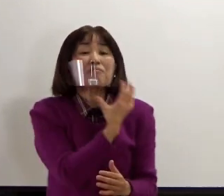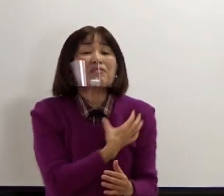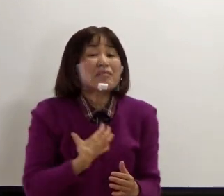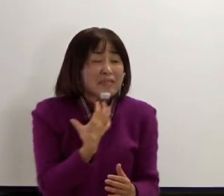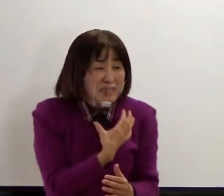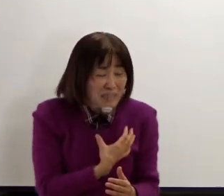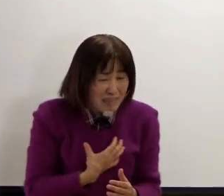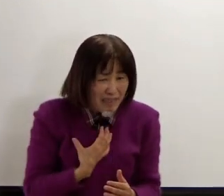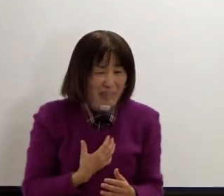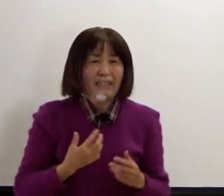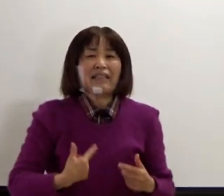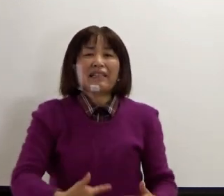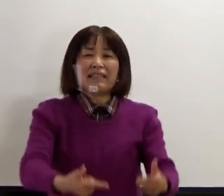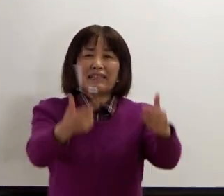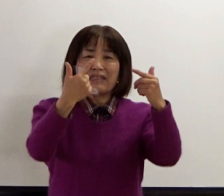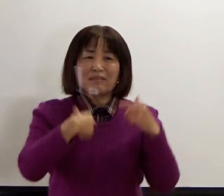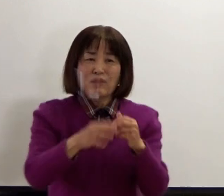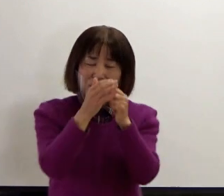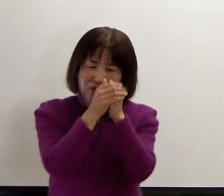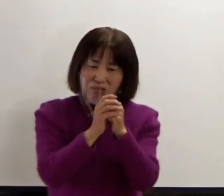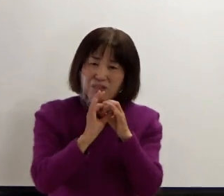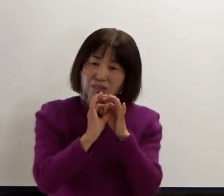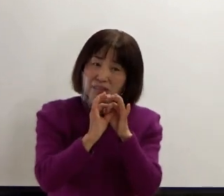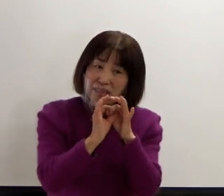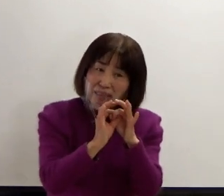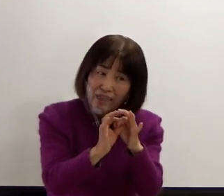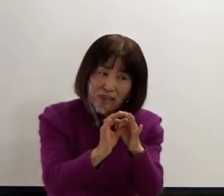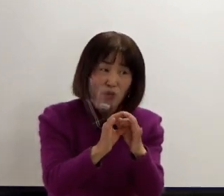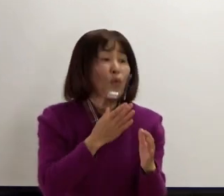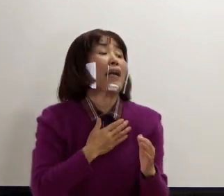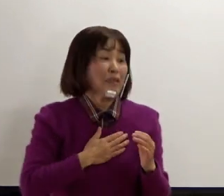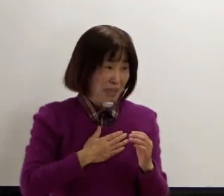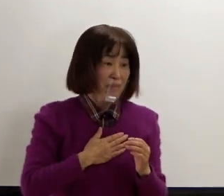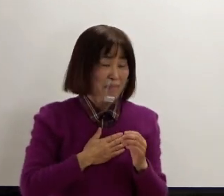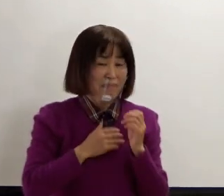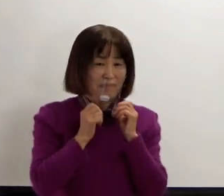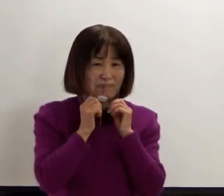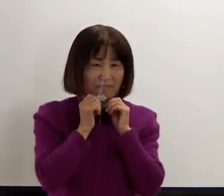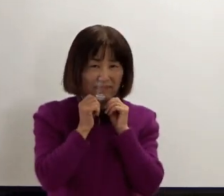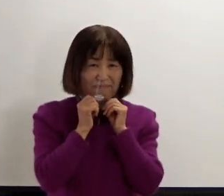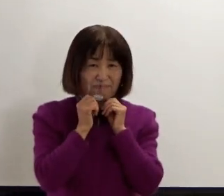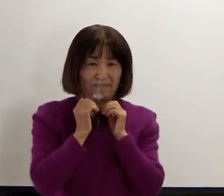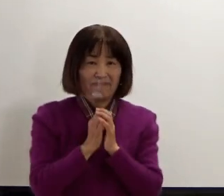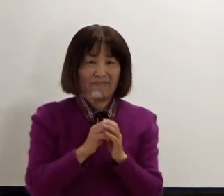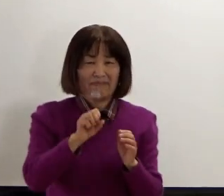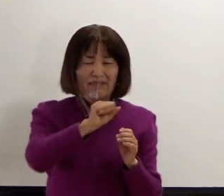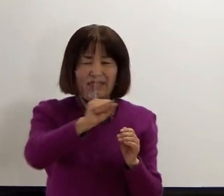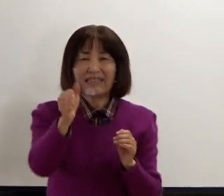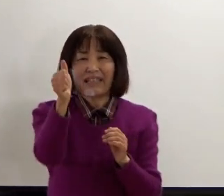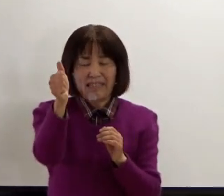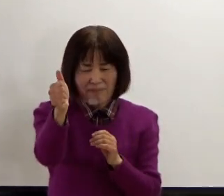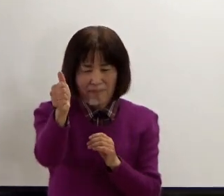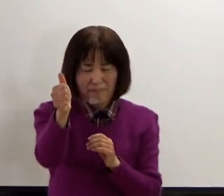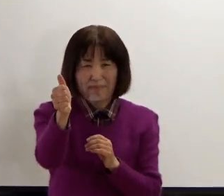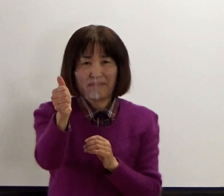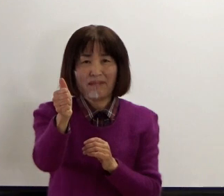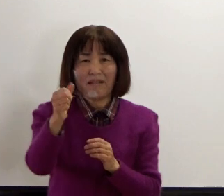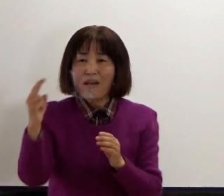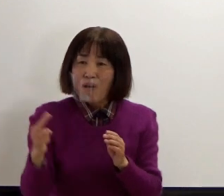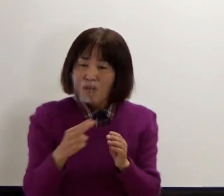って常に祈っていたんだなということが分かるわけですね。でザカリアはこの香を焚くという特別